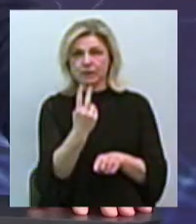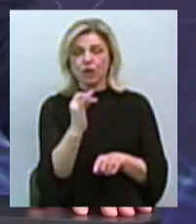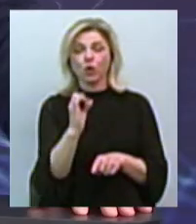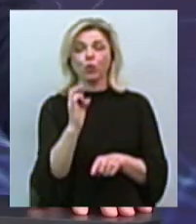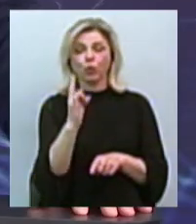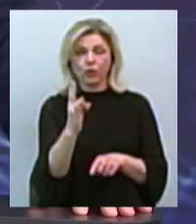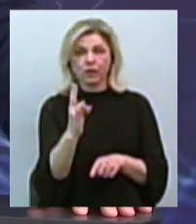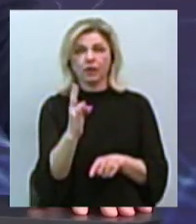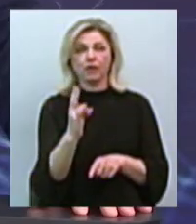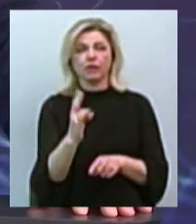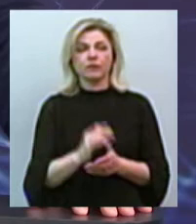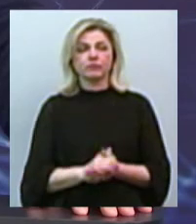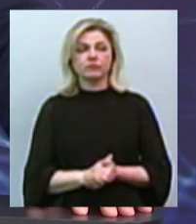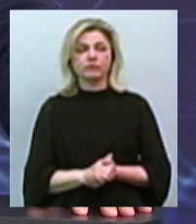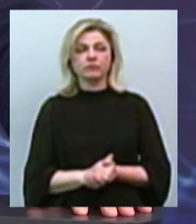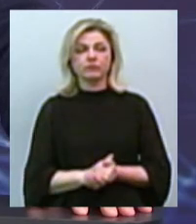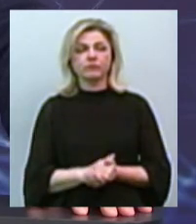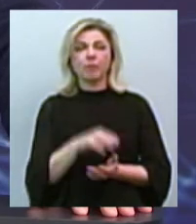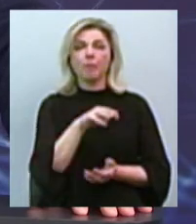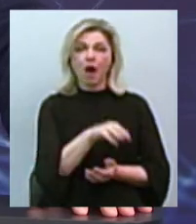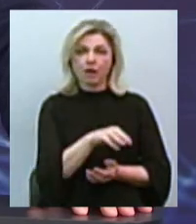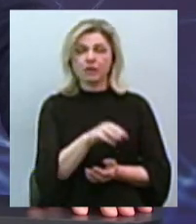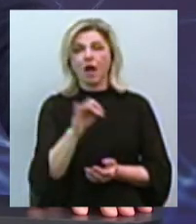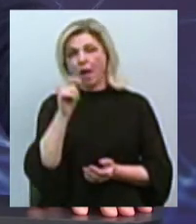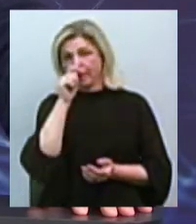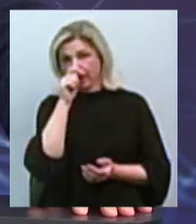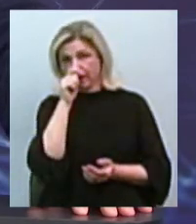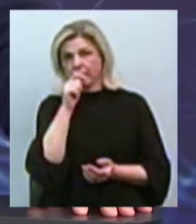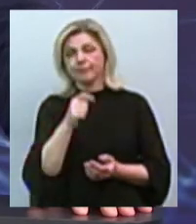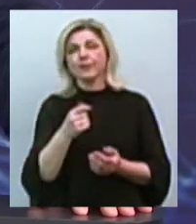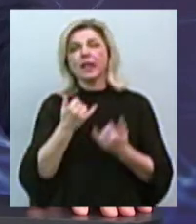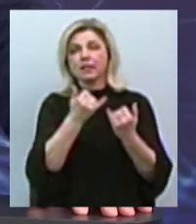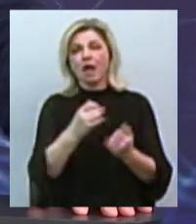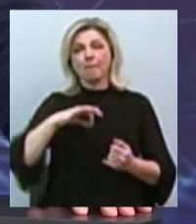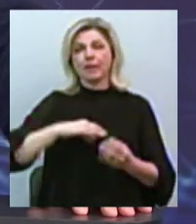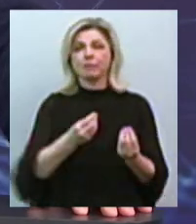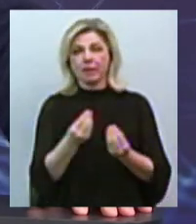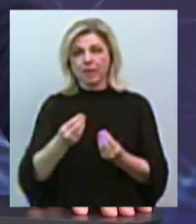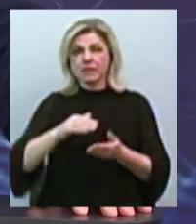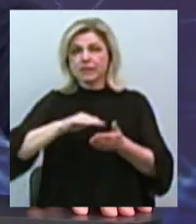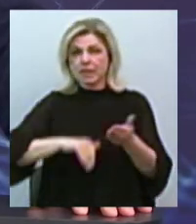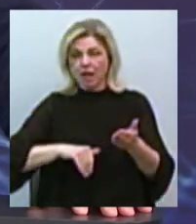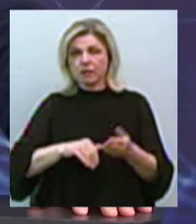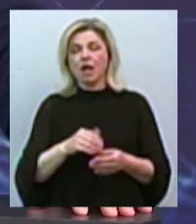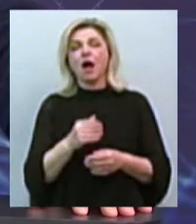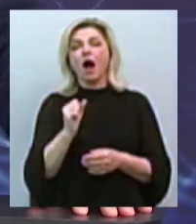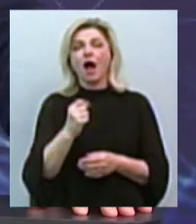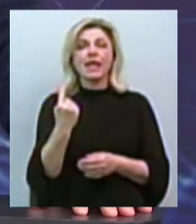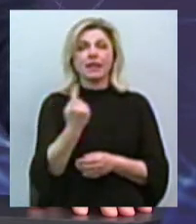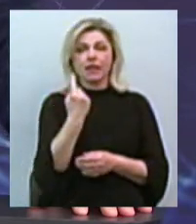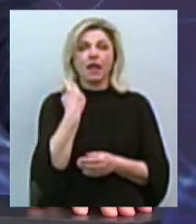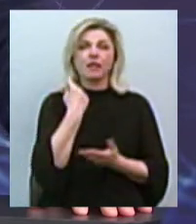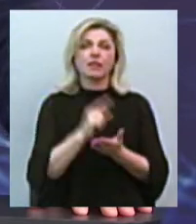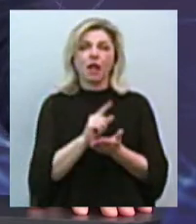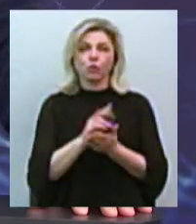июнь, на март и апрель для предпринимателей он снял. Сам по себе единый налог, он